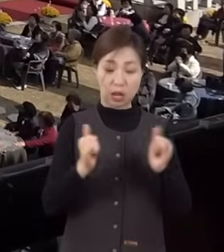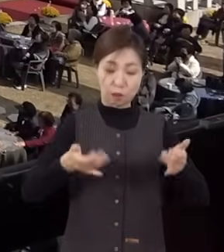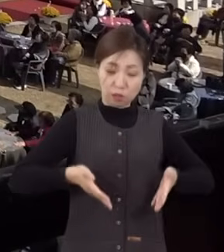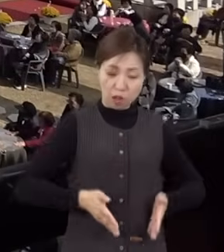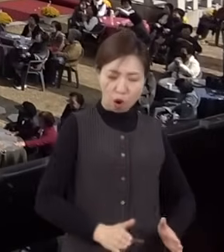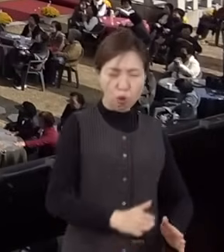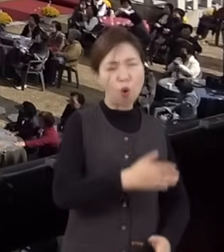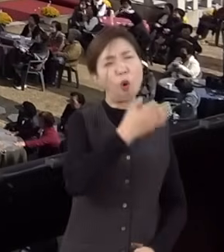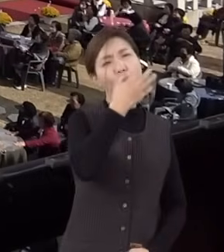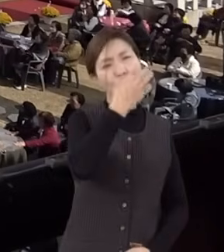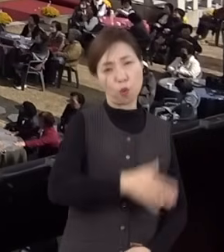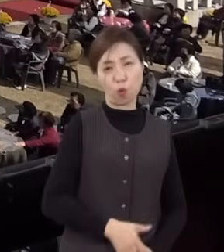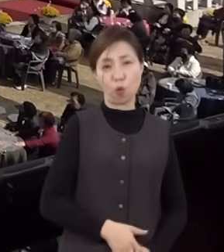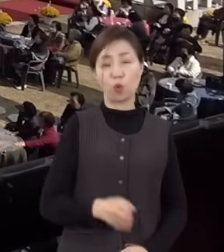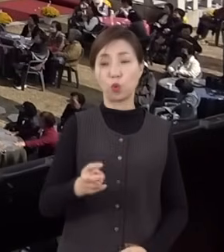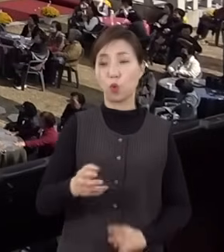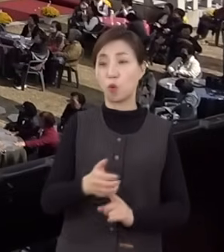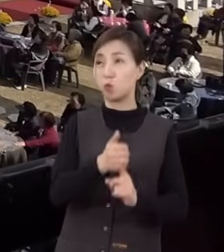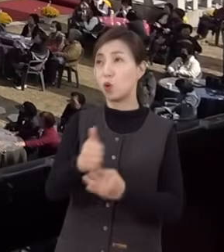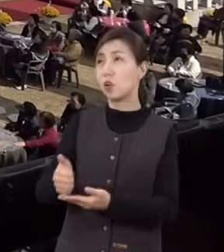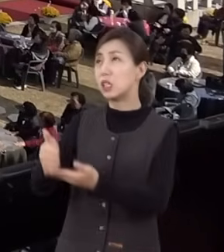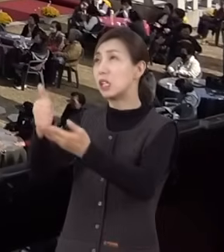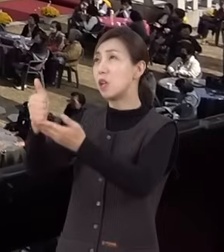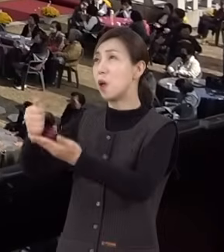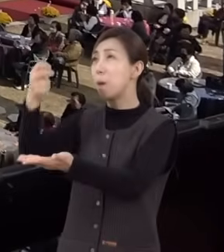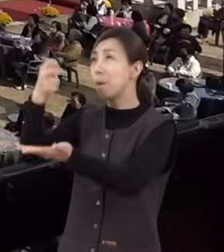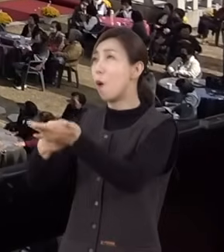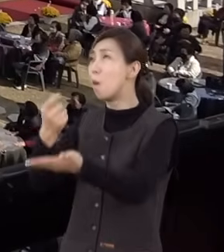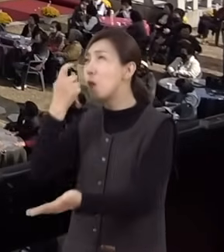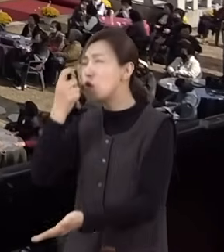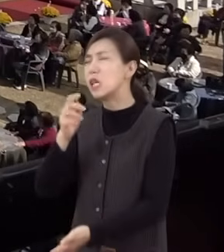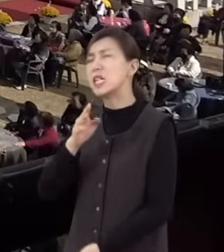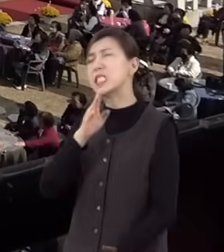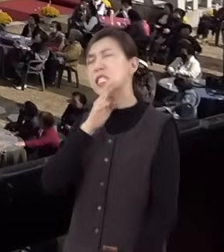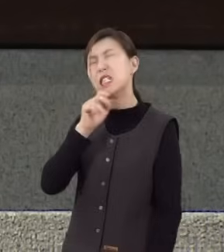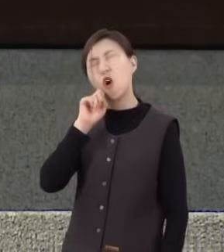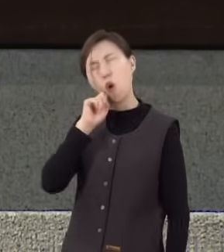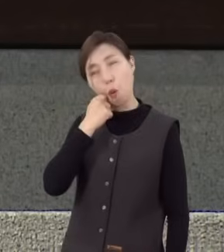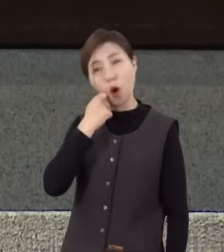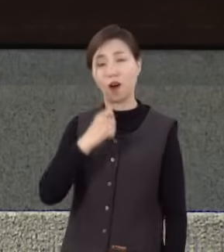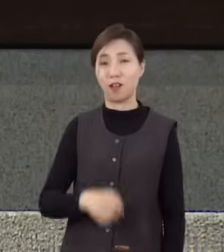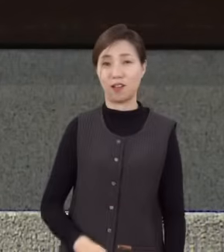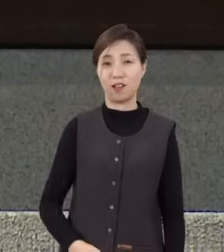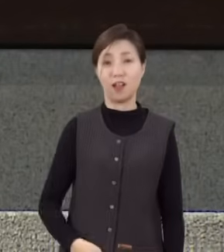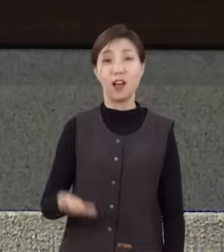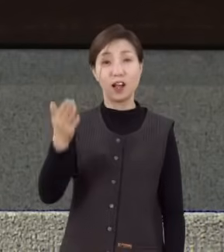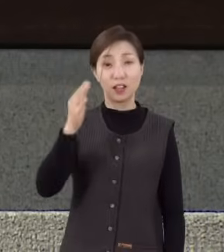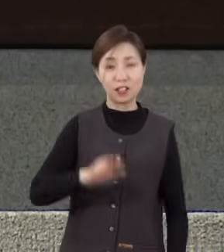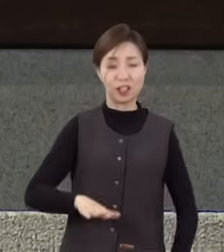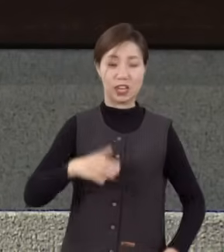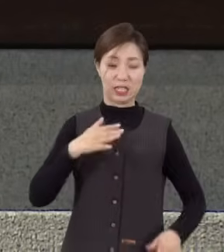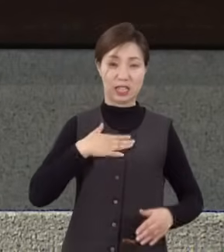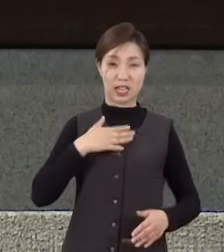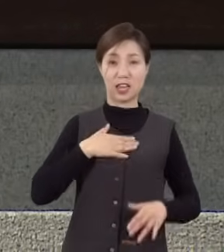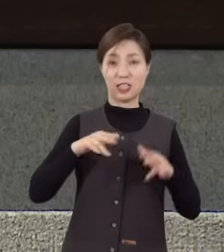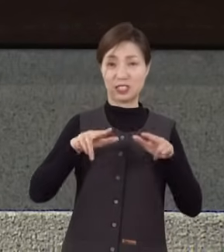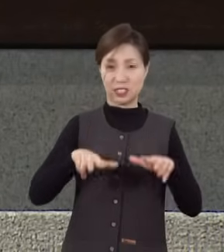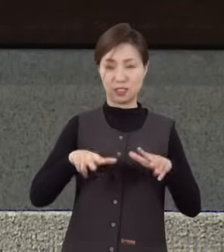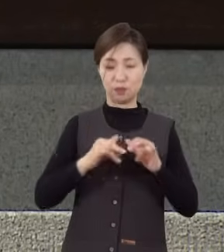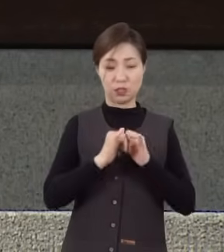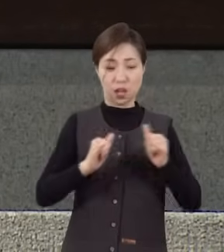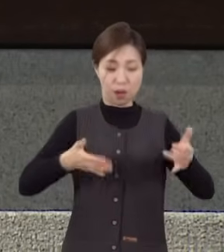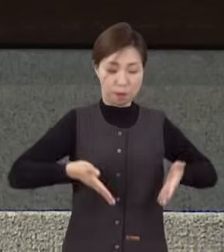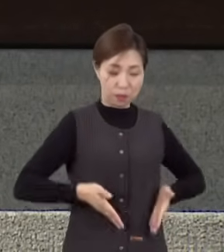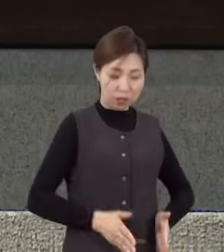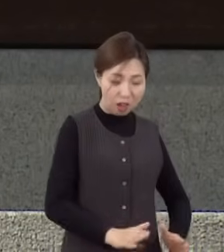사람으로 태어나기 어렵고 부처님 법을 만나기 어려운데 내가 이번 생 사람으로 태어나 부처님